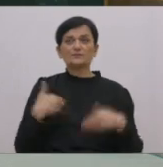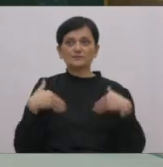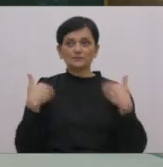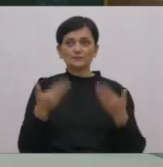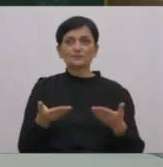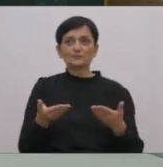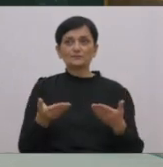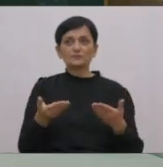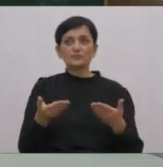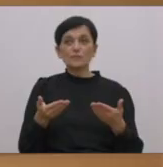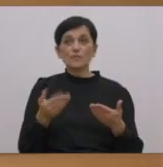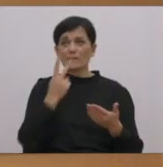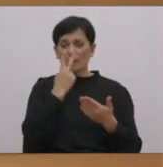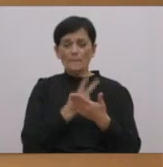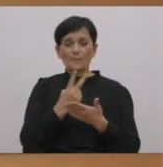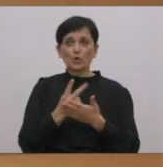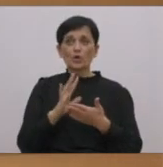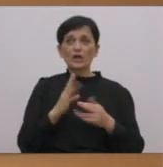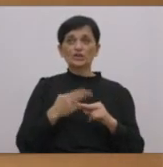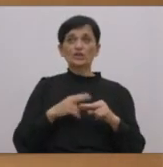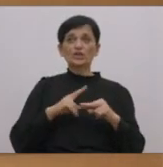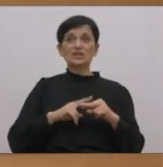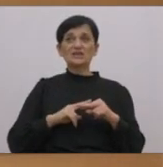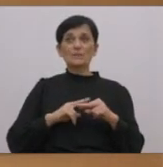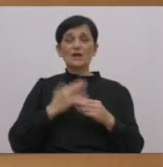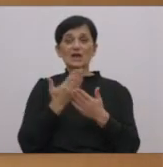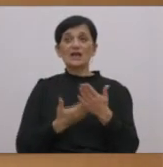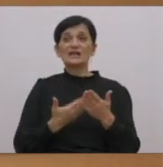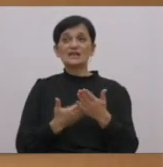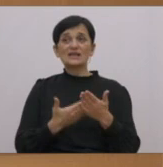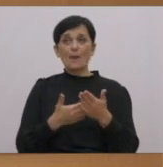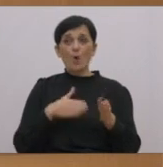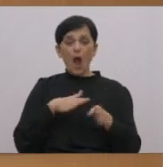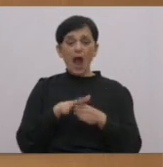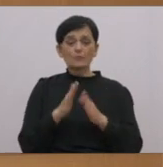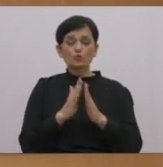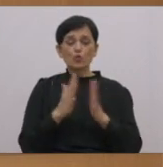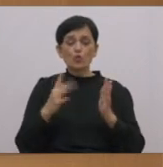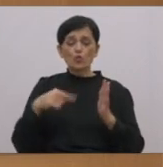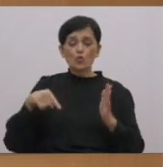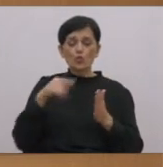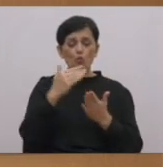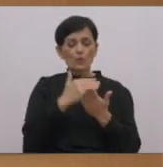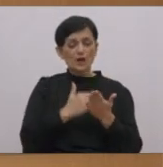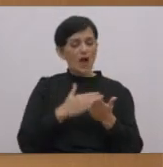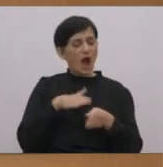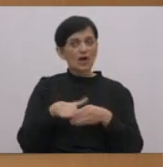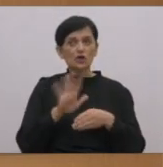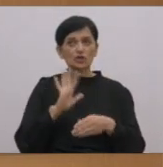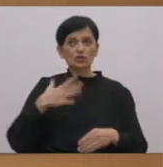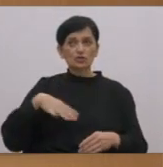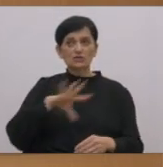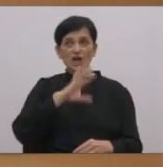მოგესალმებით. მიუხედავად იმისა, რომ რეკომენდაციების აბსოლუტური უმრავლესობა არ შეასრულა